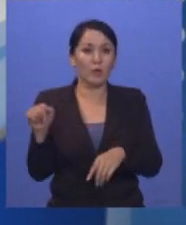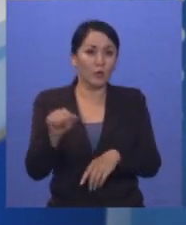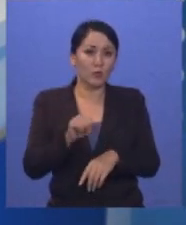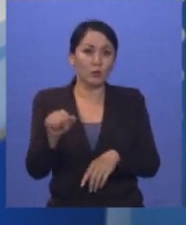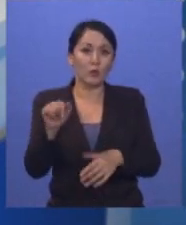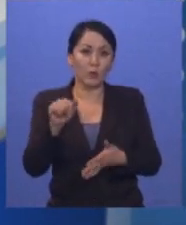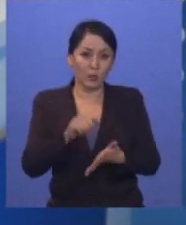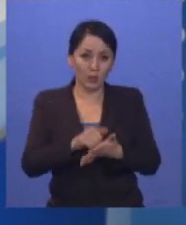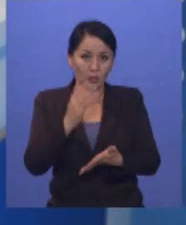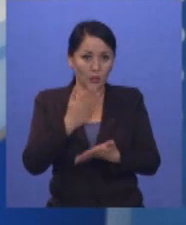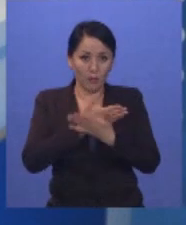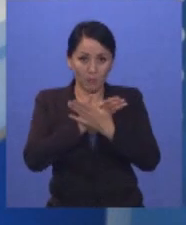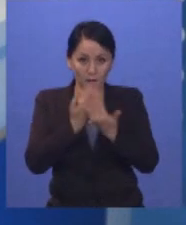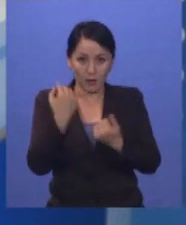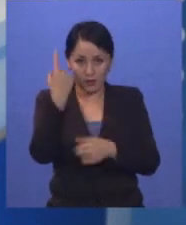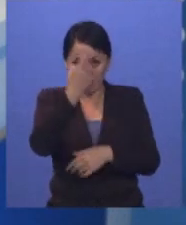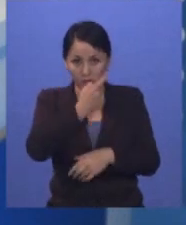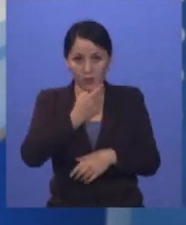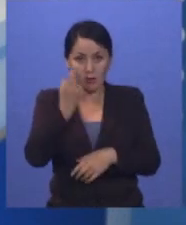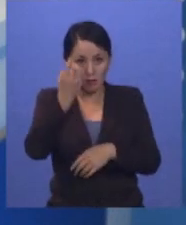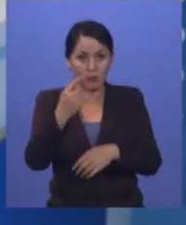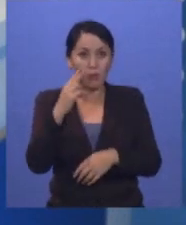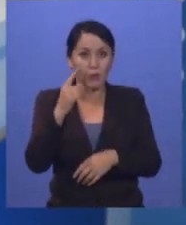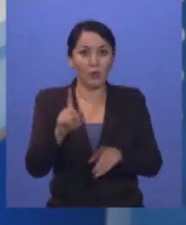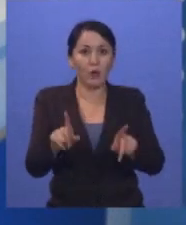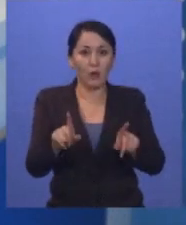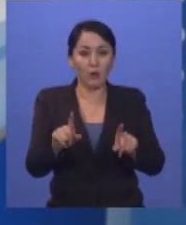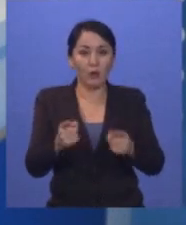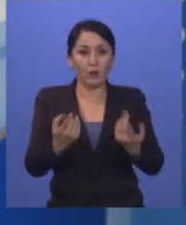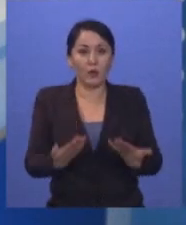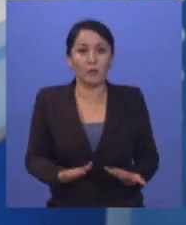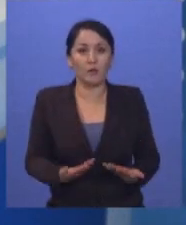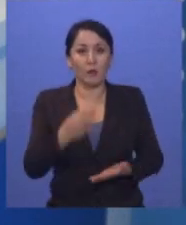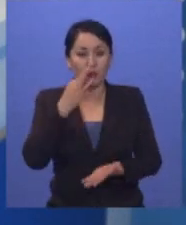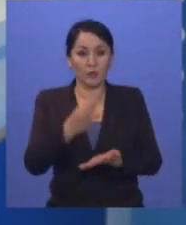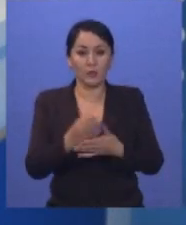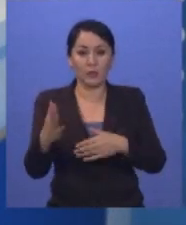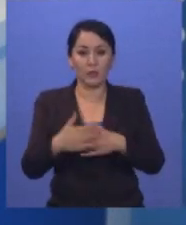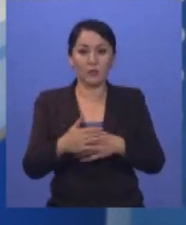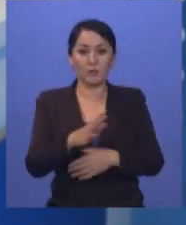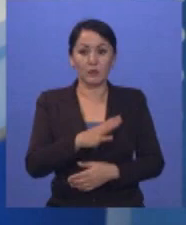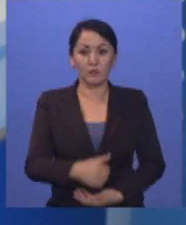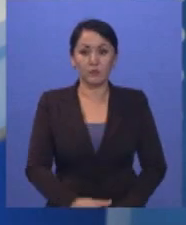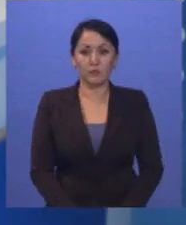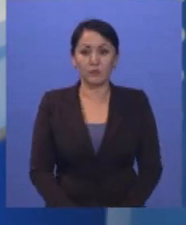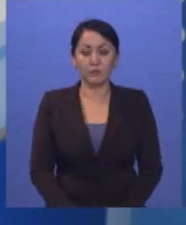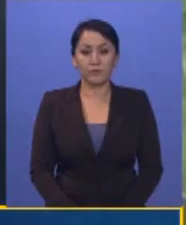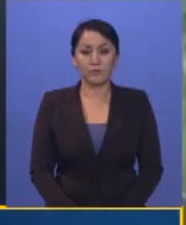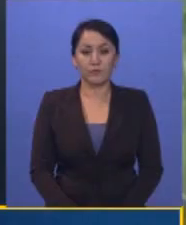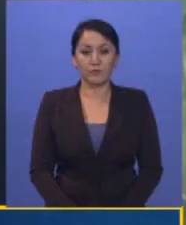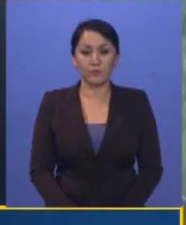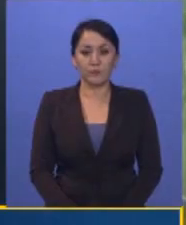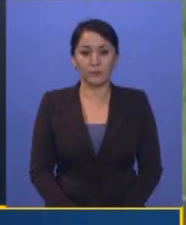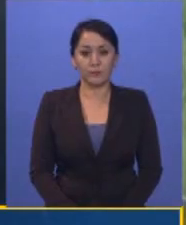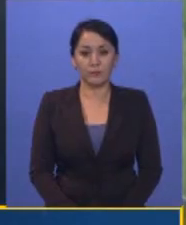қолында жүргізуші куәлігі жоқ, мас күйде мотоцикл жүргізген ер адам ұсталды. Ауыл тұрғыны әкімшілік жауапкершілікке тартылды.